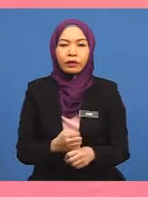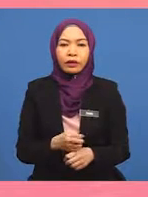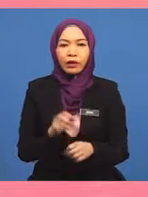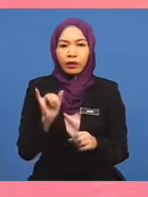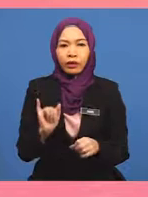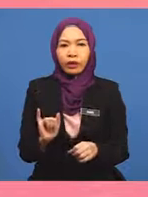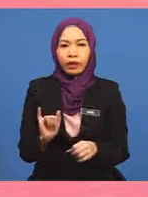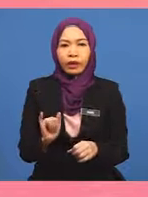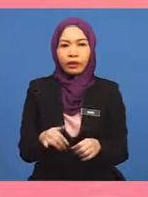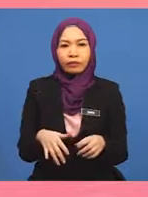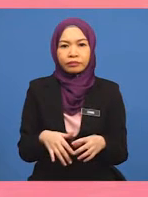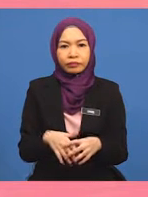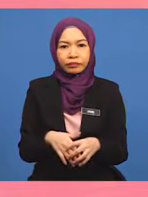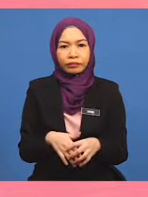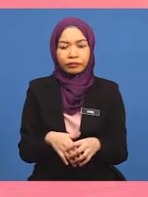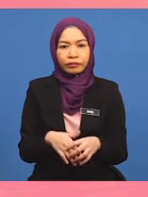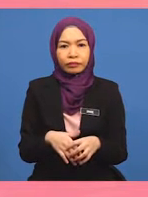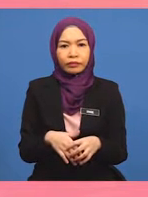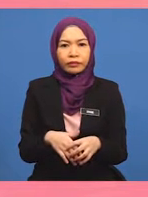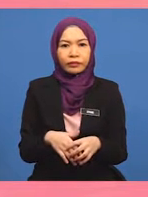dalam borang projek brief.